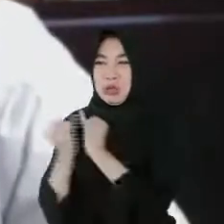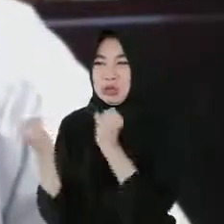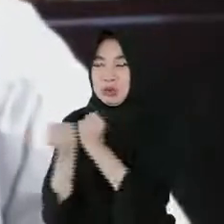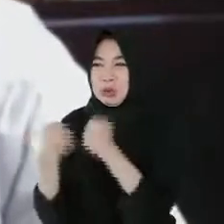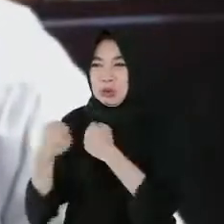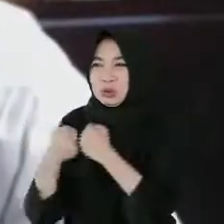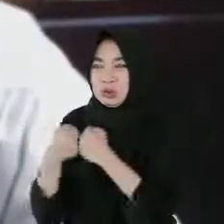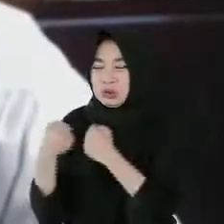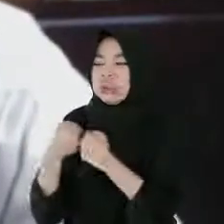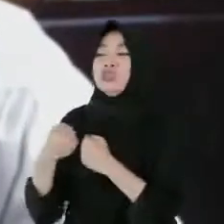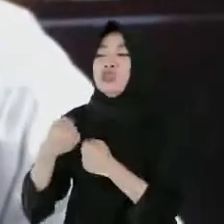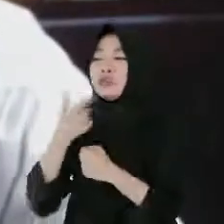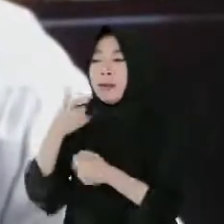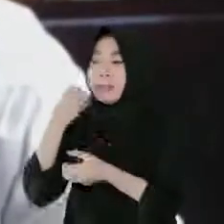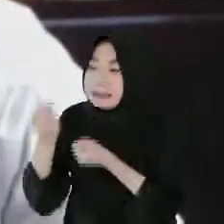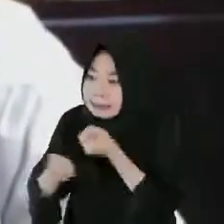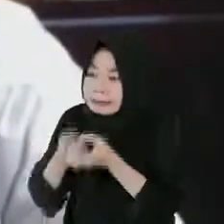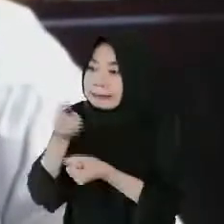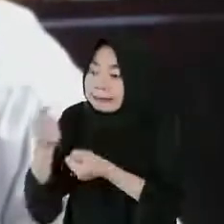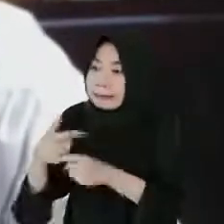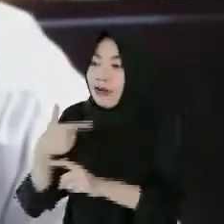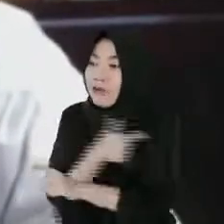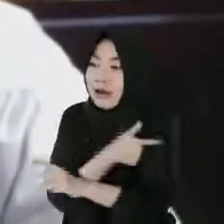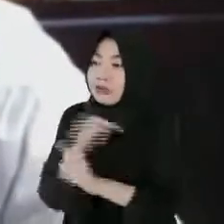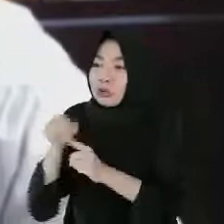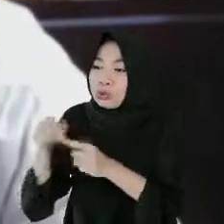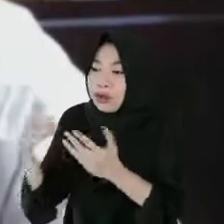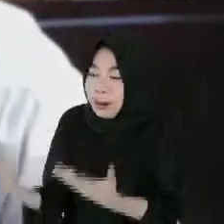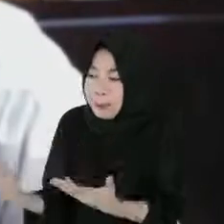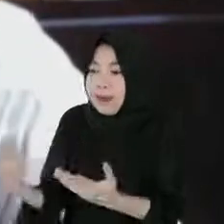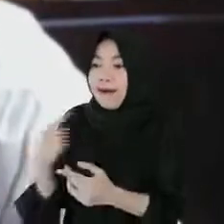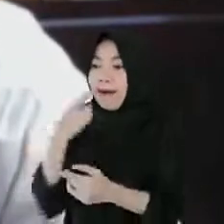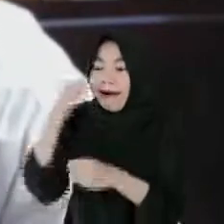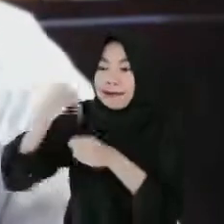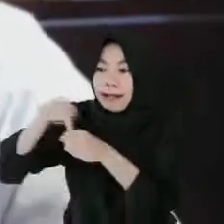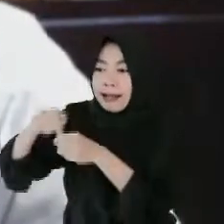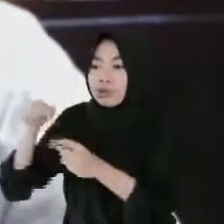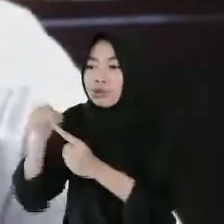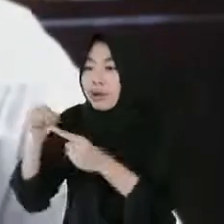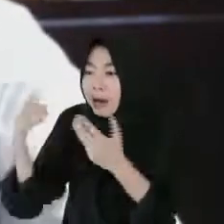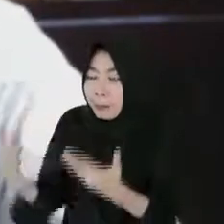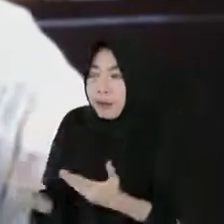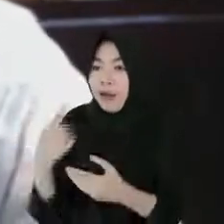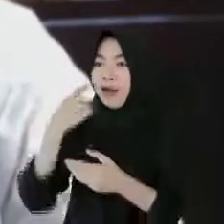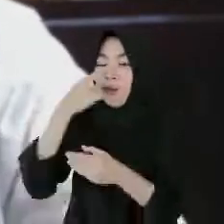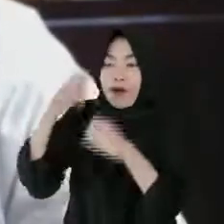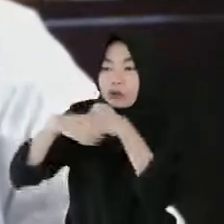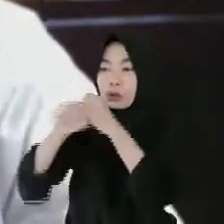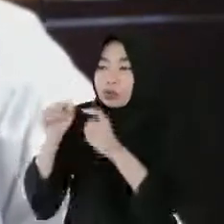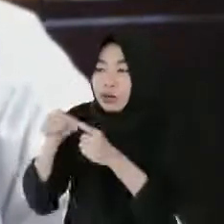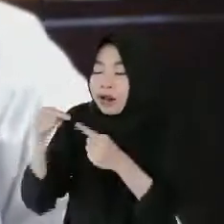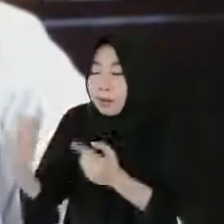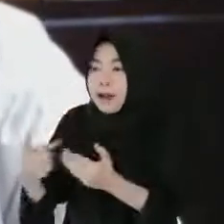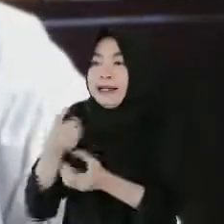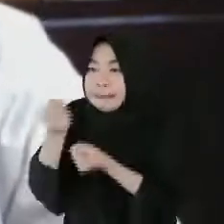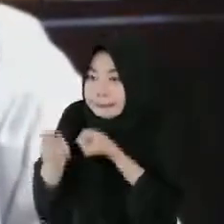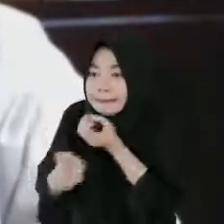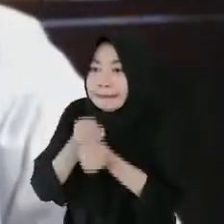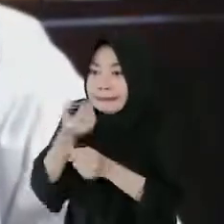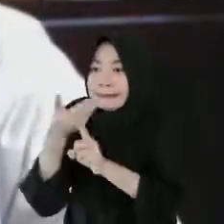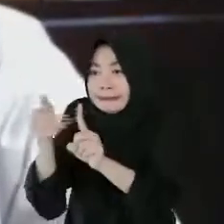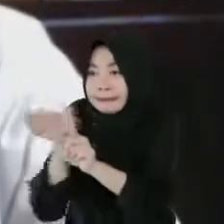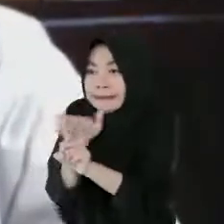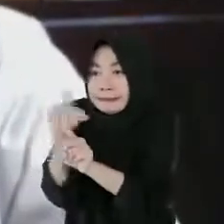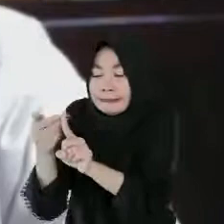vaksin ini boot banyak seperti ini PC Aduh seperti ini Andhika seperti ini masukkin Idol Ambillah nah yang terakhir dari